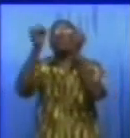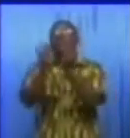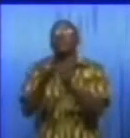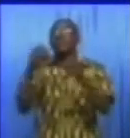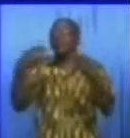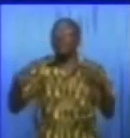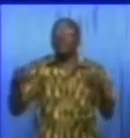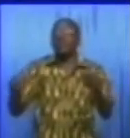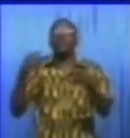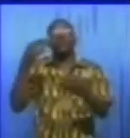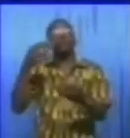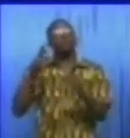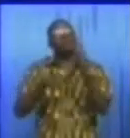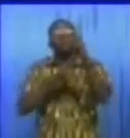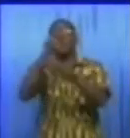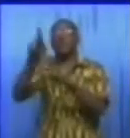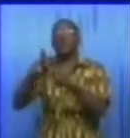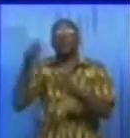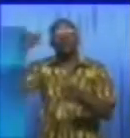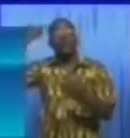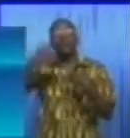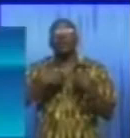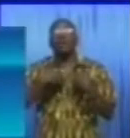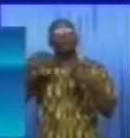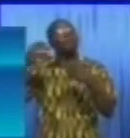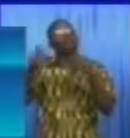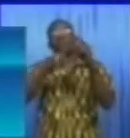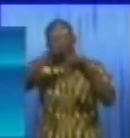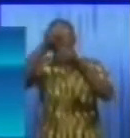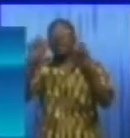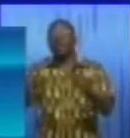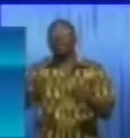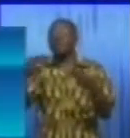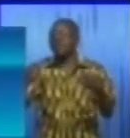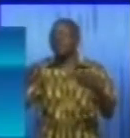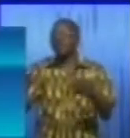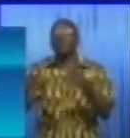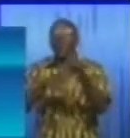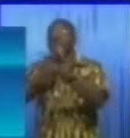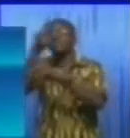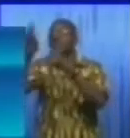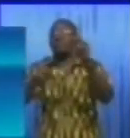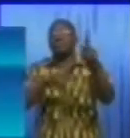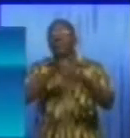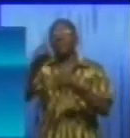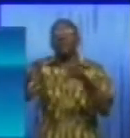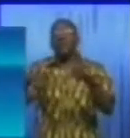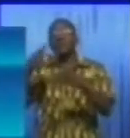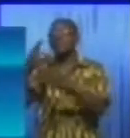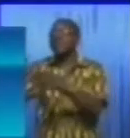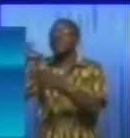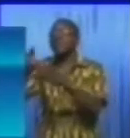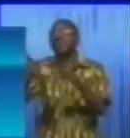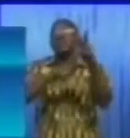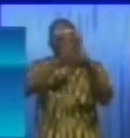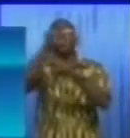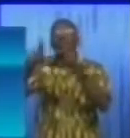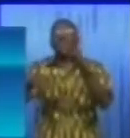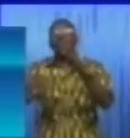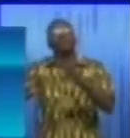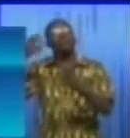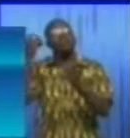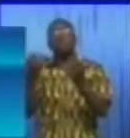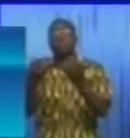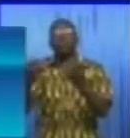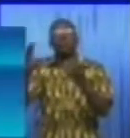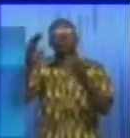publics. Il y a la question donc, des marchés publics, la commande publique, l'exécution, donc la dépense publique. C'est autant également de